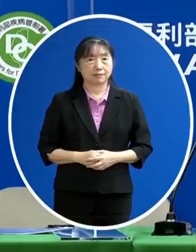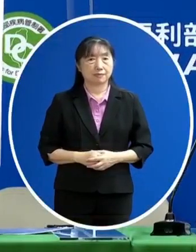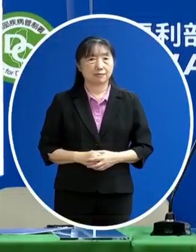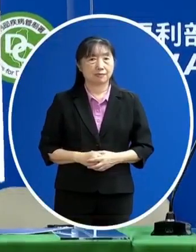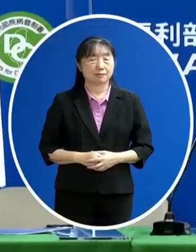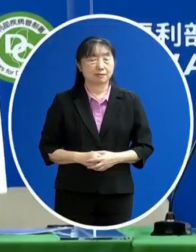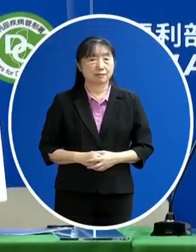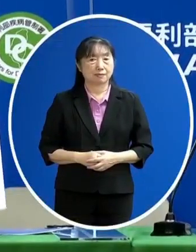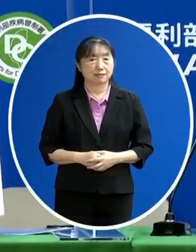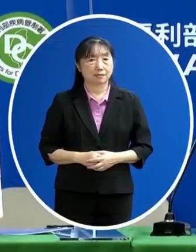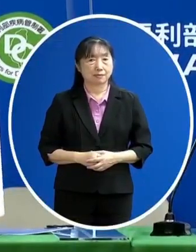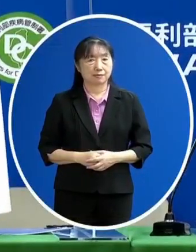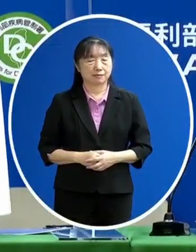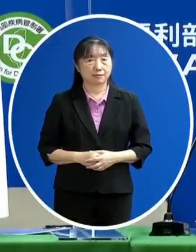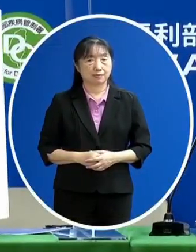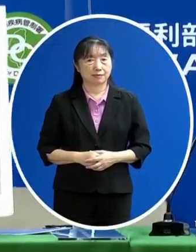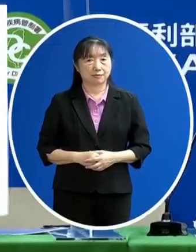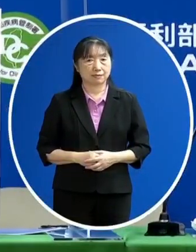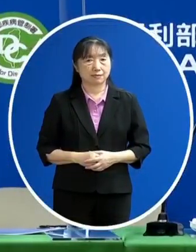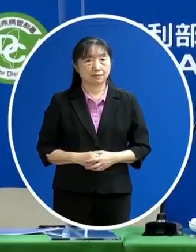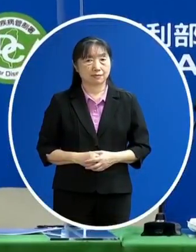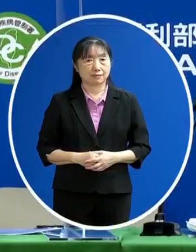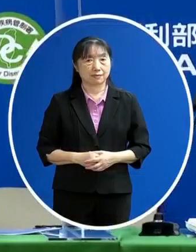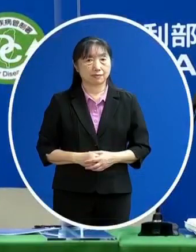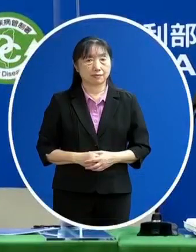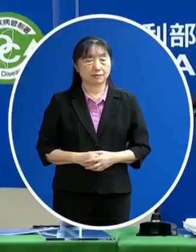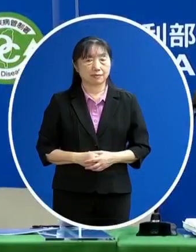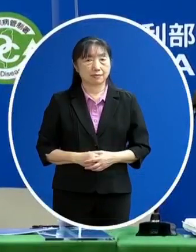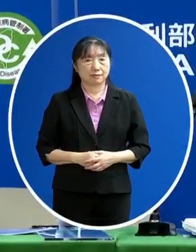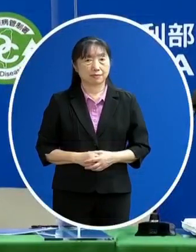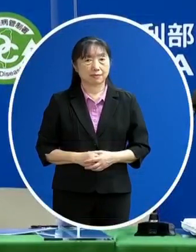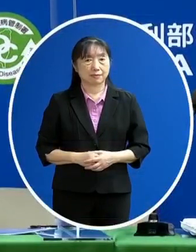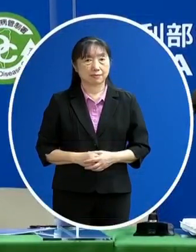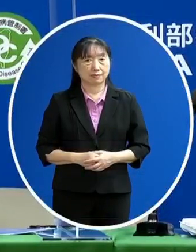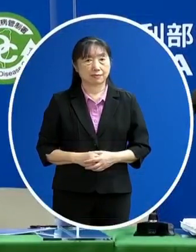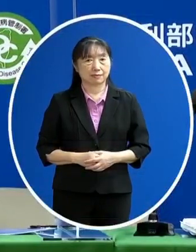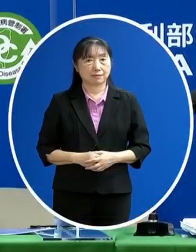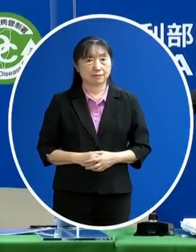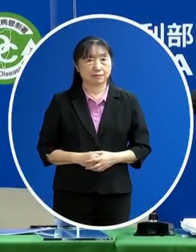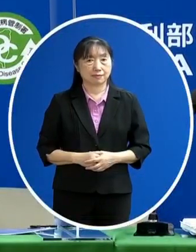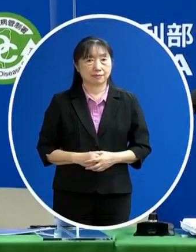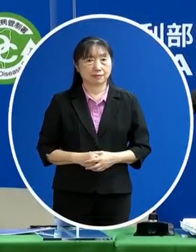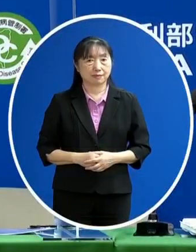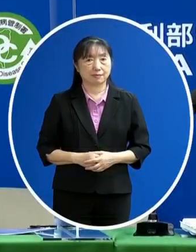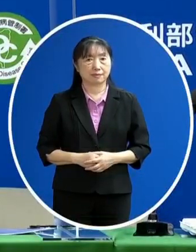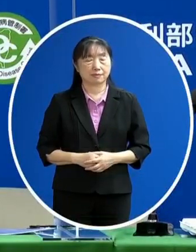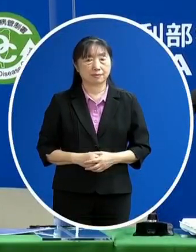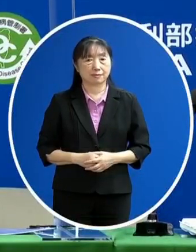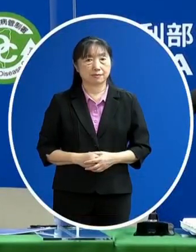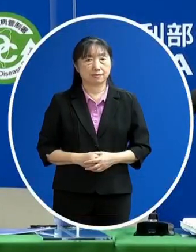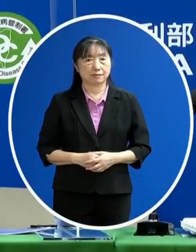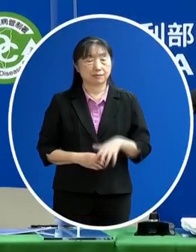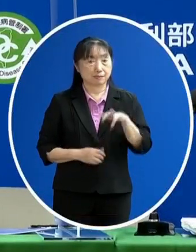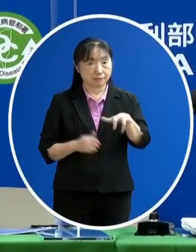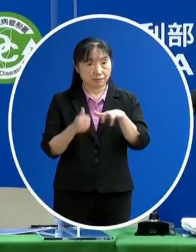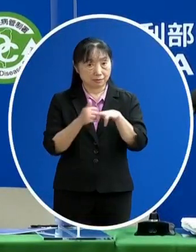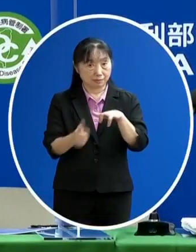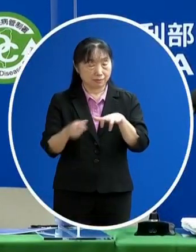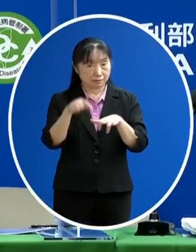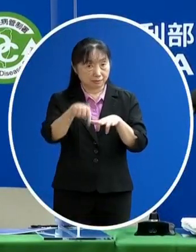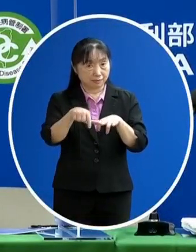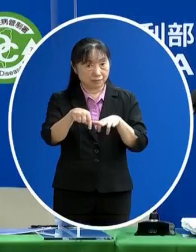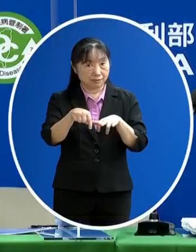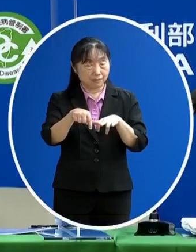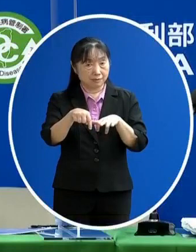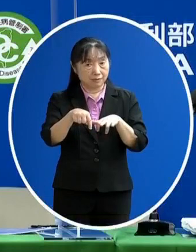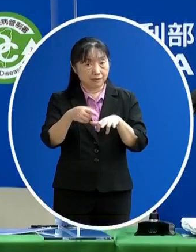我今天要跟他做一笔这个销售，那请你出信用状证明我出得起这个钱，我有这一笔钱，我有